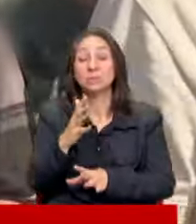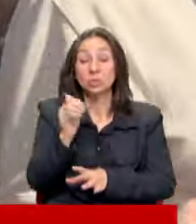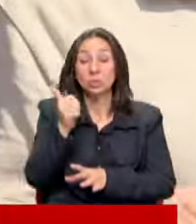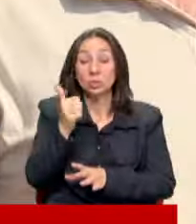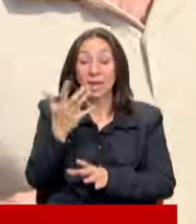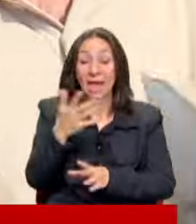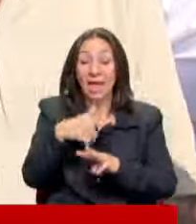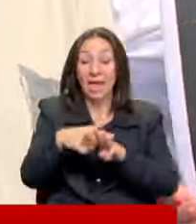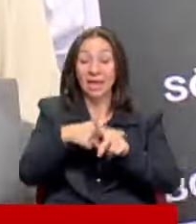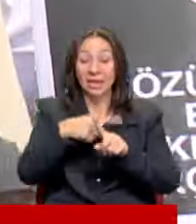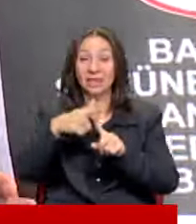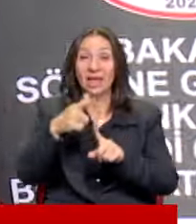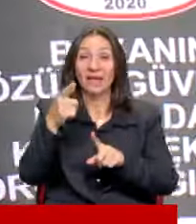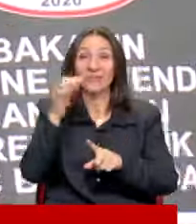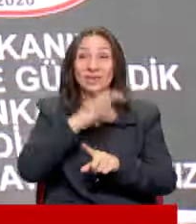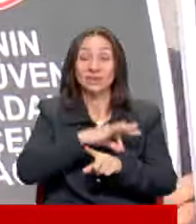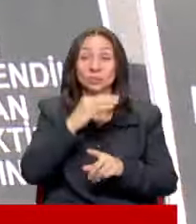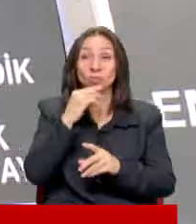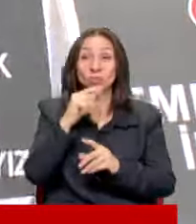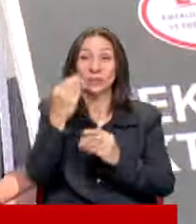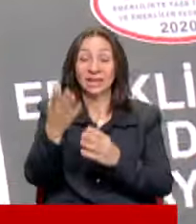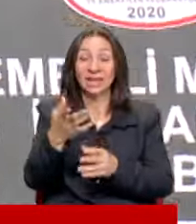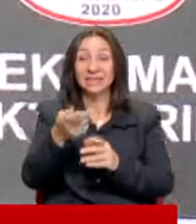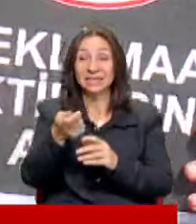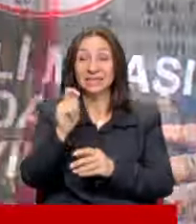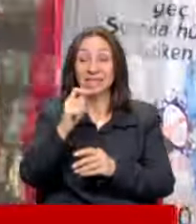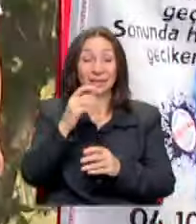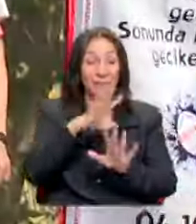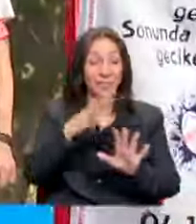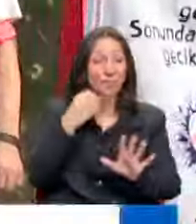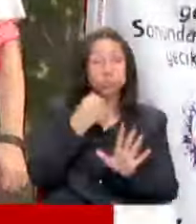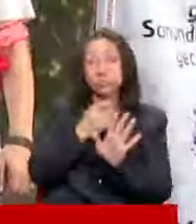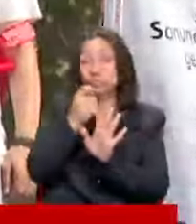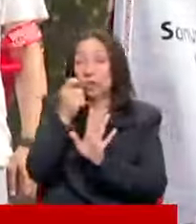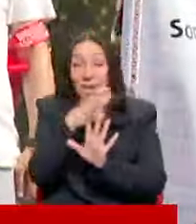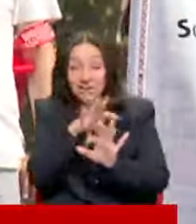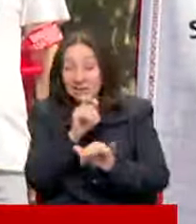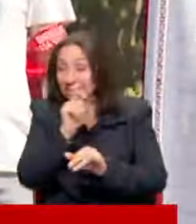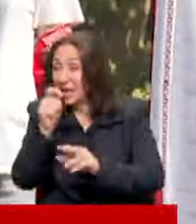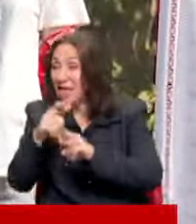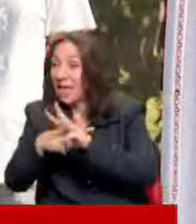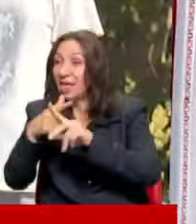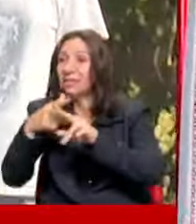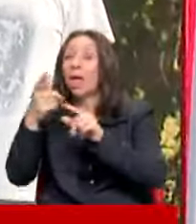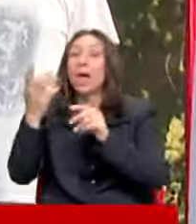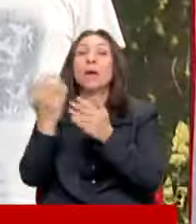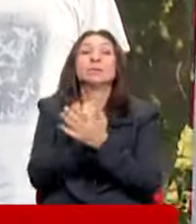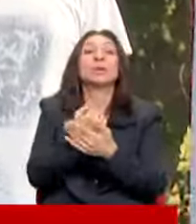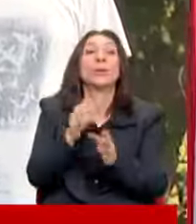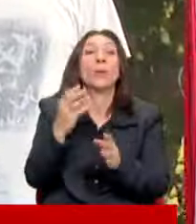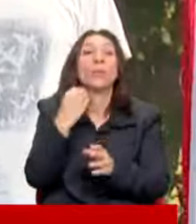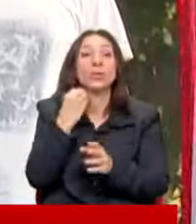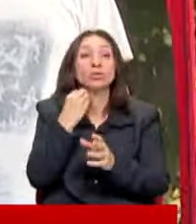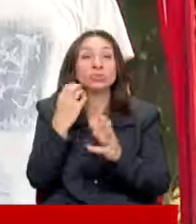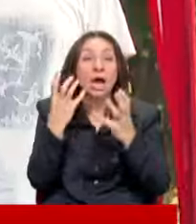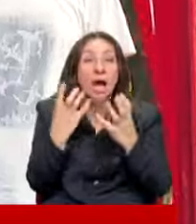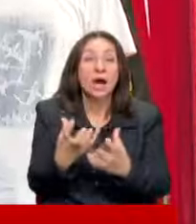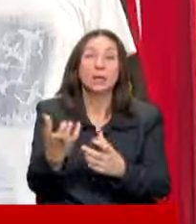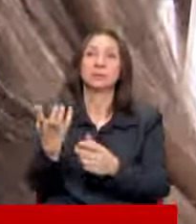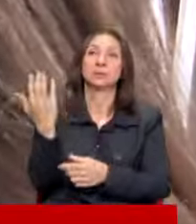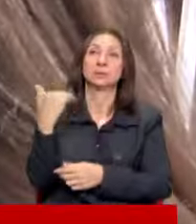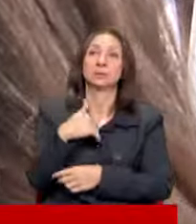EYT yasasından faydalanma sözü verilen kredi çekip borçlanan ama EYT Eye Dahil edilmeyenler de borç yüküyle baş